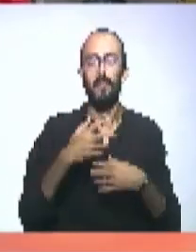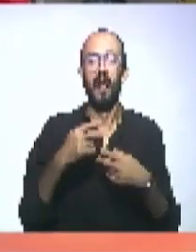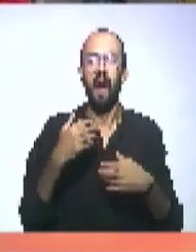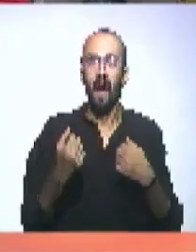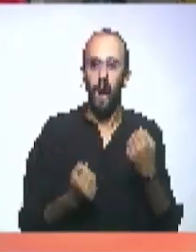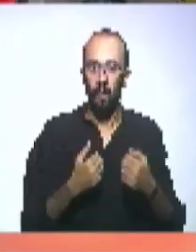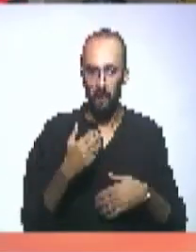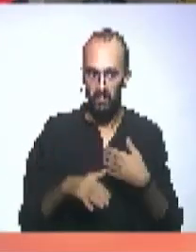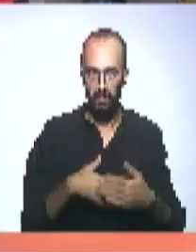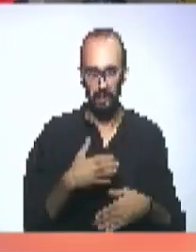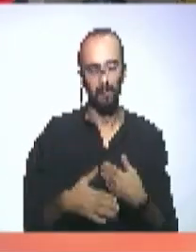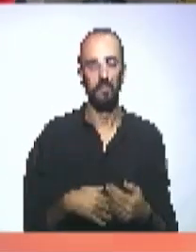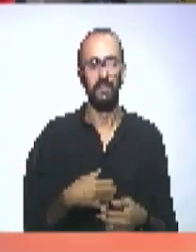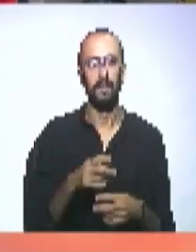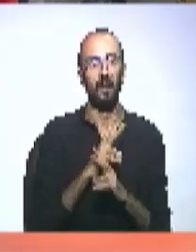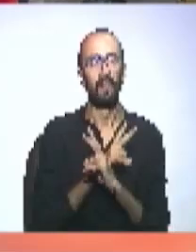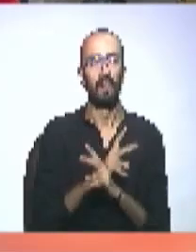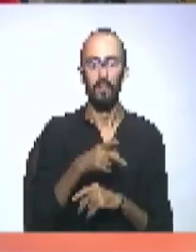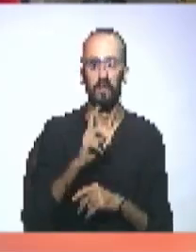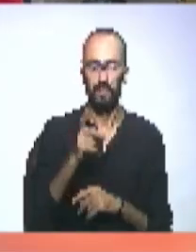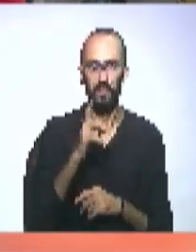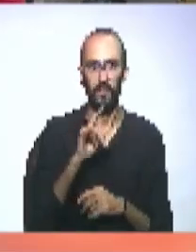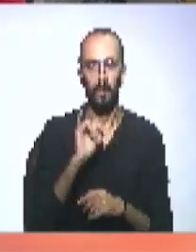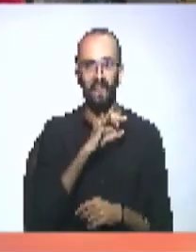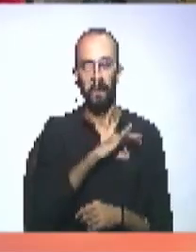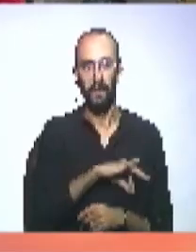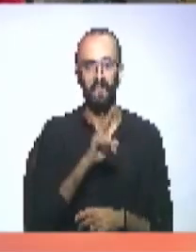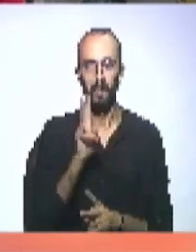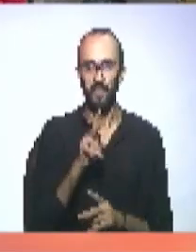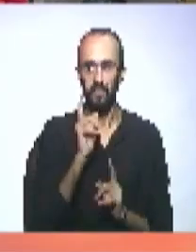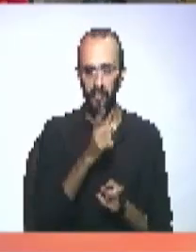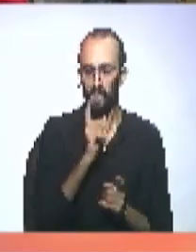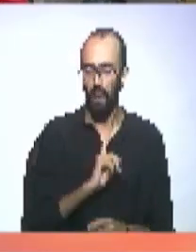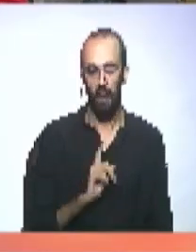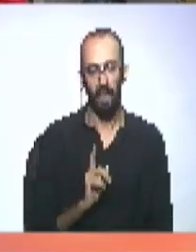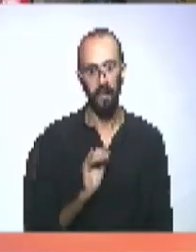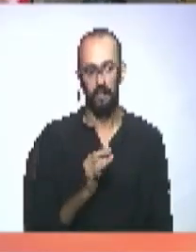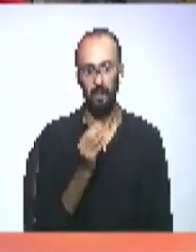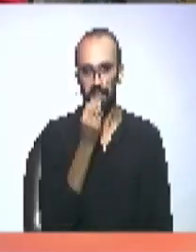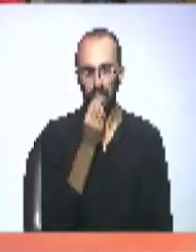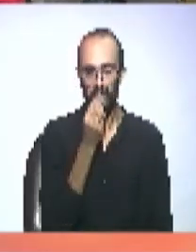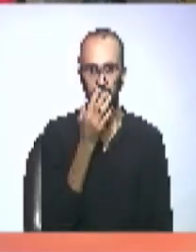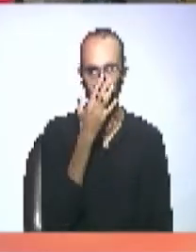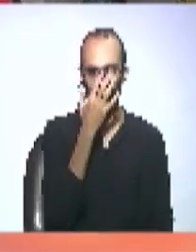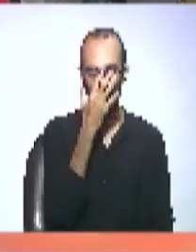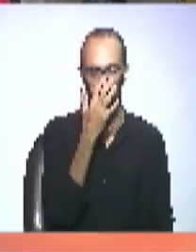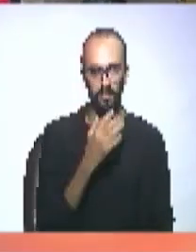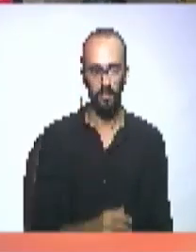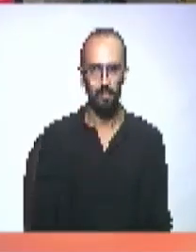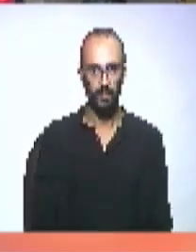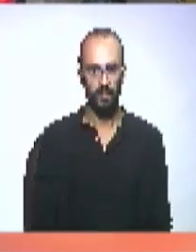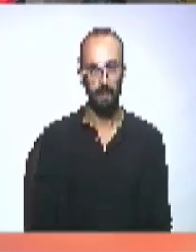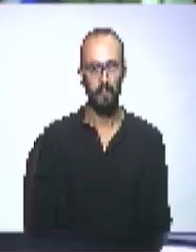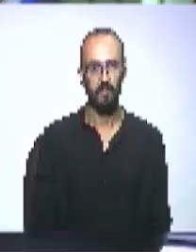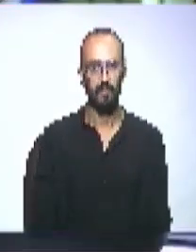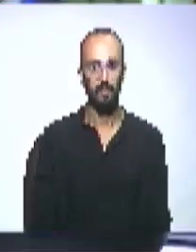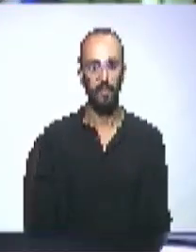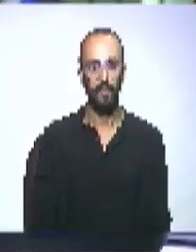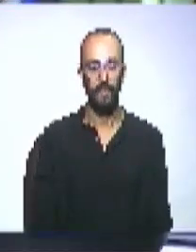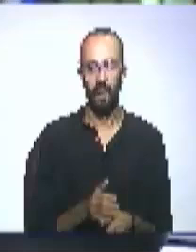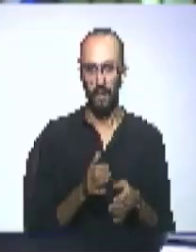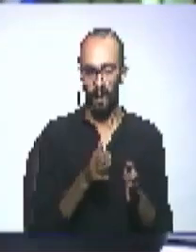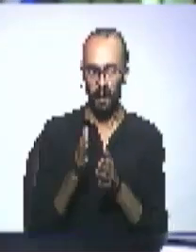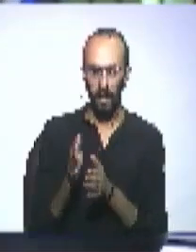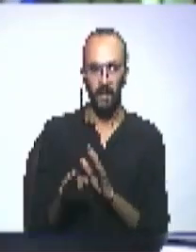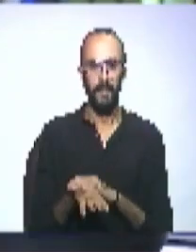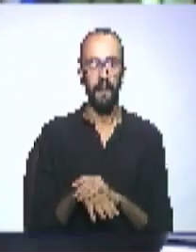الدنيا وفي نفس الوقت ما نهملش القيمه الغذائيه ان احنا نكون بناكل حاجه ذو قيمه. بص يا دكتور، هنسوي احنا بقى